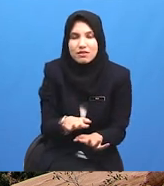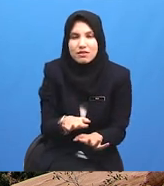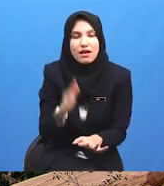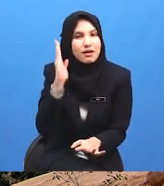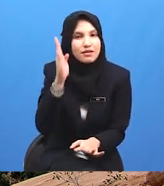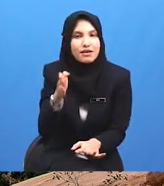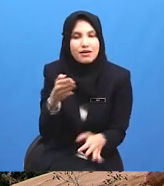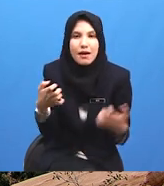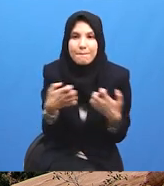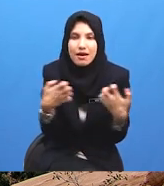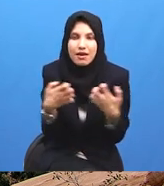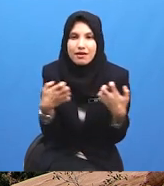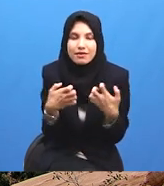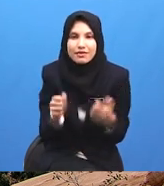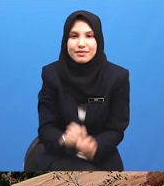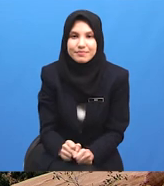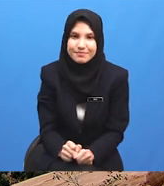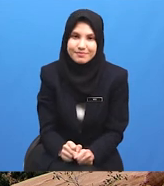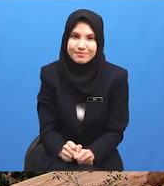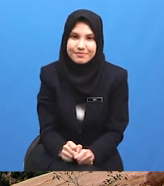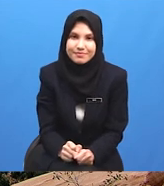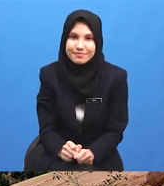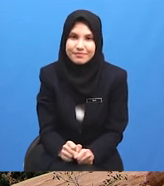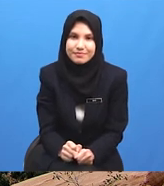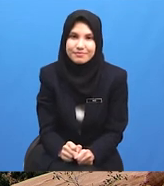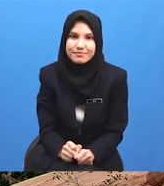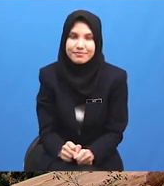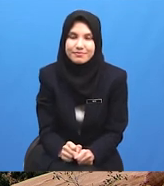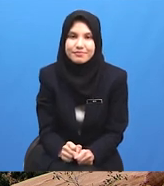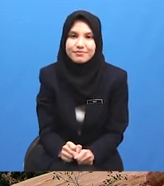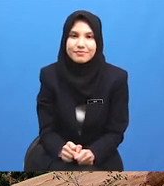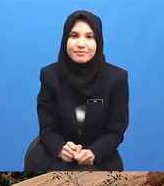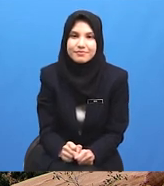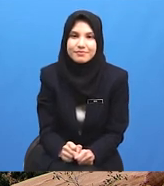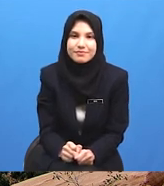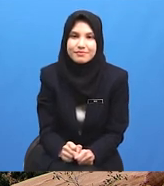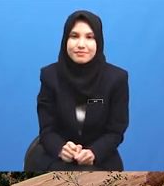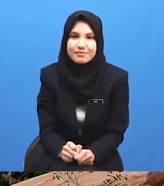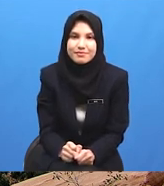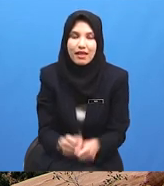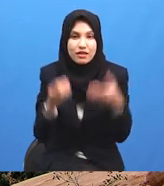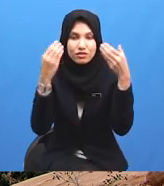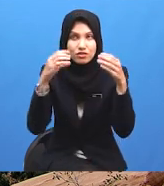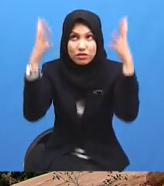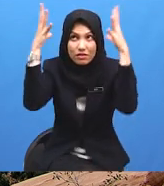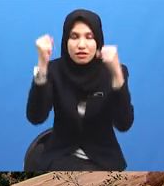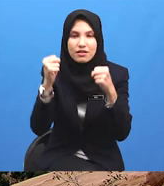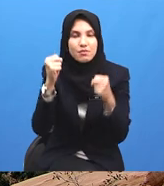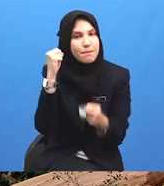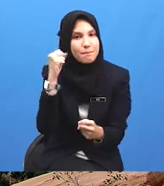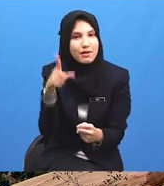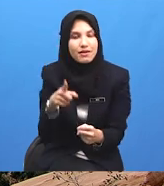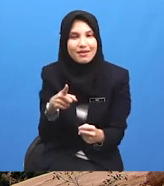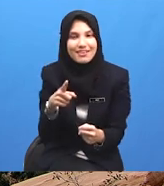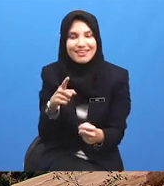berlanggar sekiranya ia masih dalam landasan yang disediakan. Cikgu harap kamu faham apa